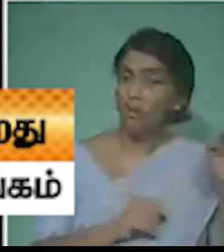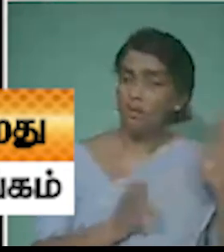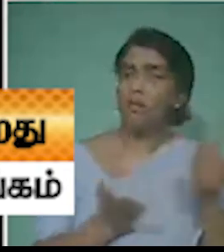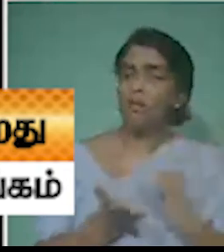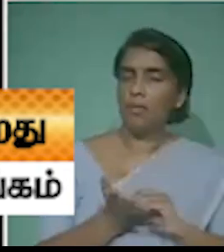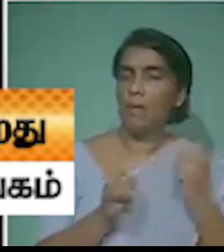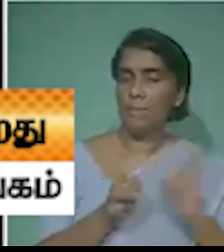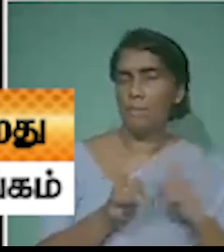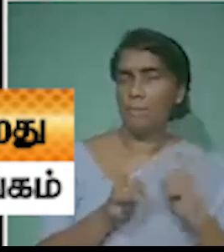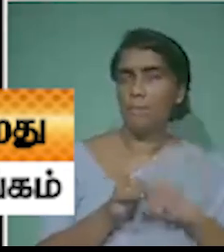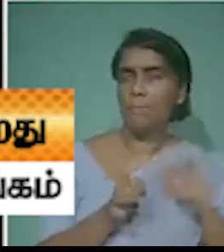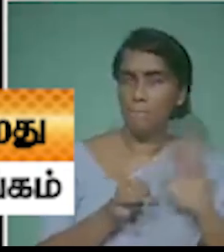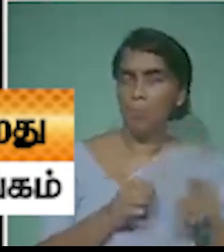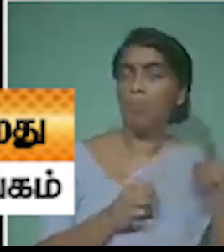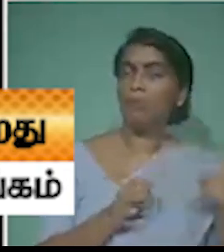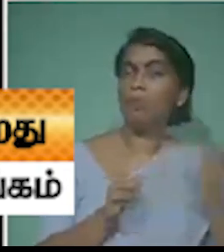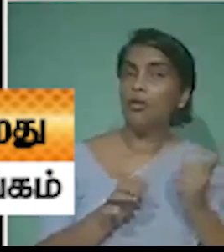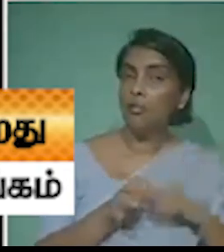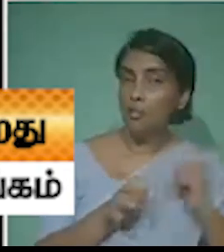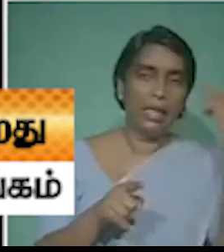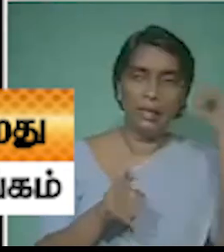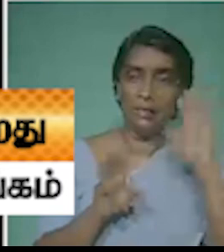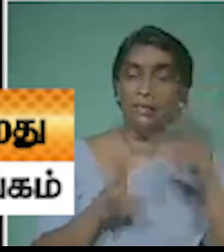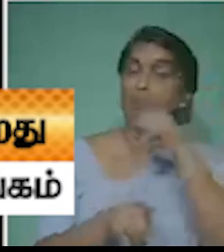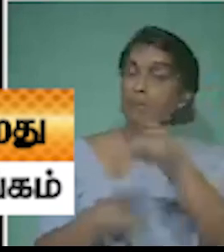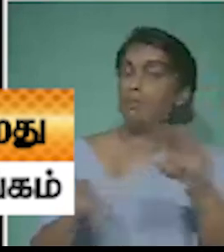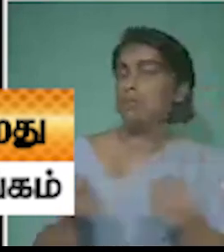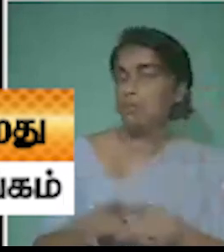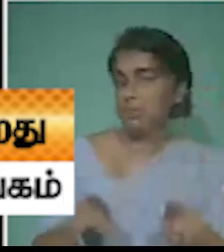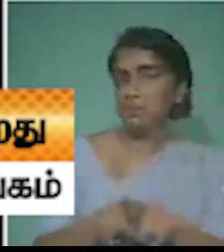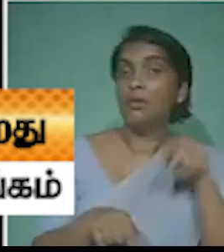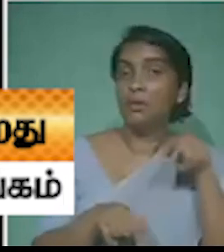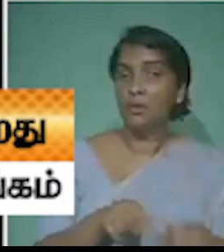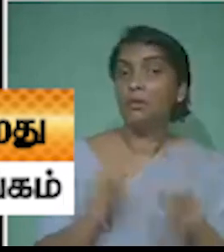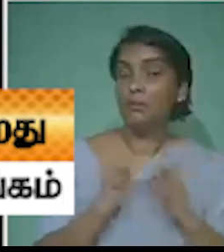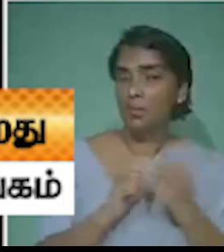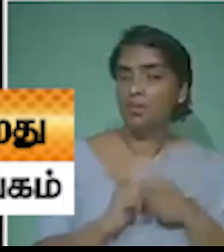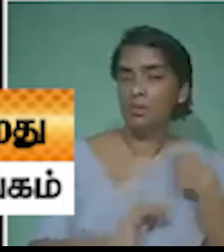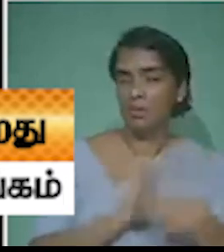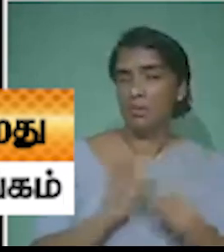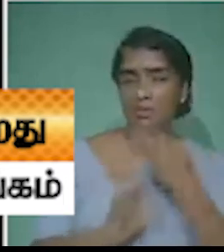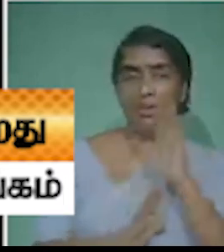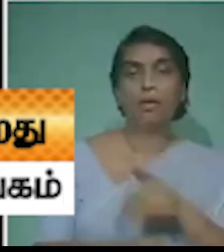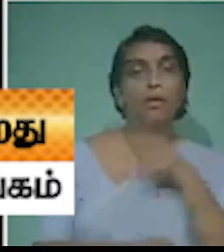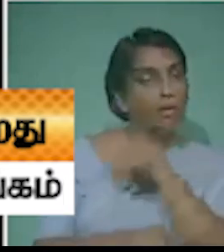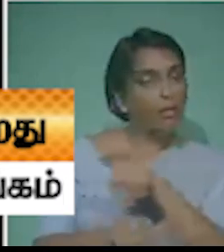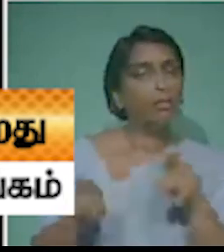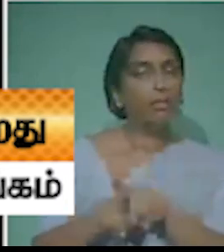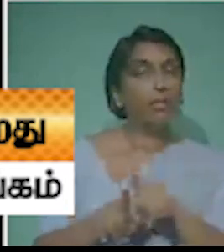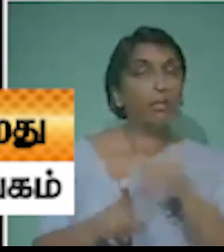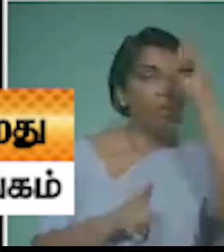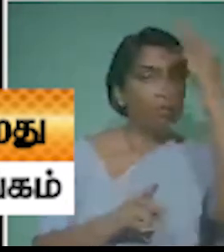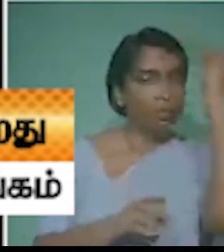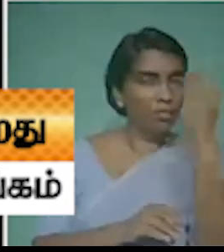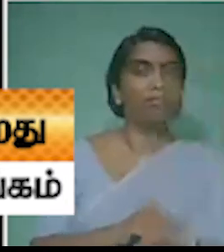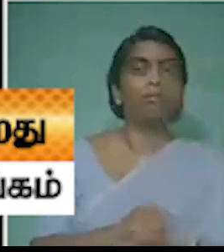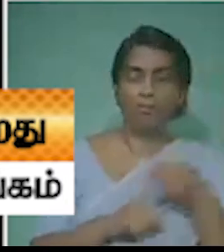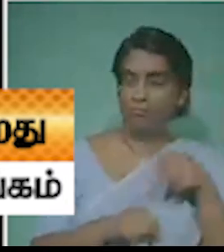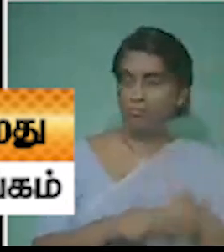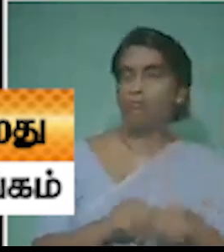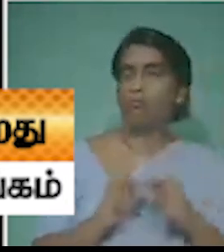நீங்களே அழிந்து போவீர்கள். இதுவே இன்று இடம்பெறுகிறது. I therefore ask the senior members of this